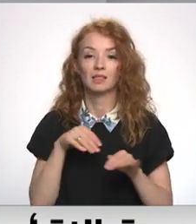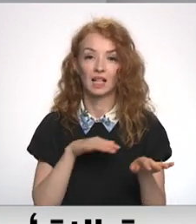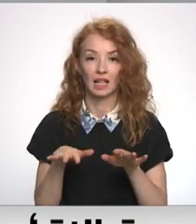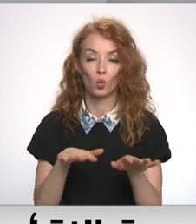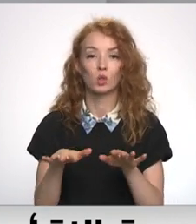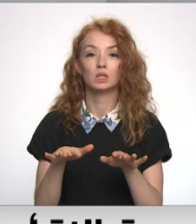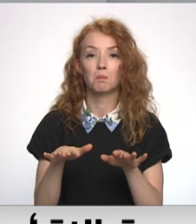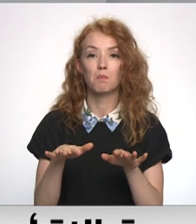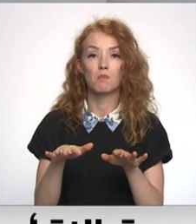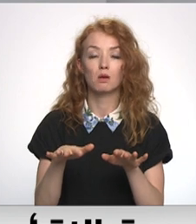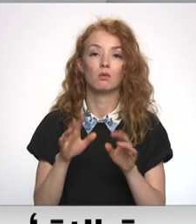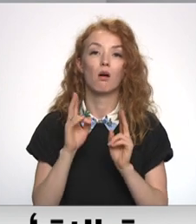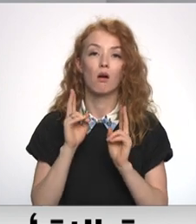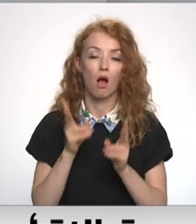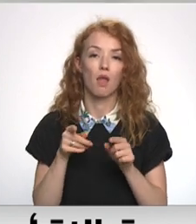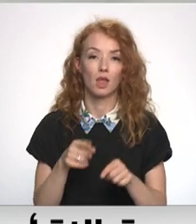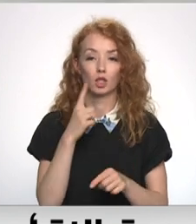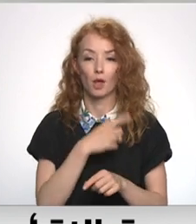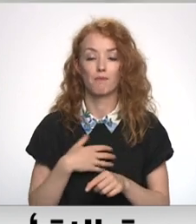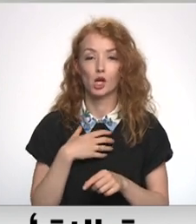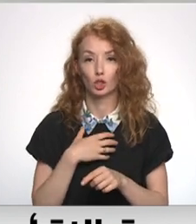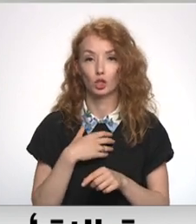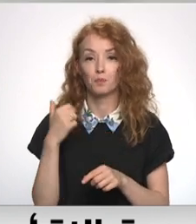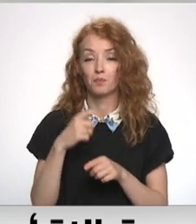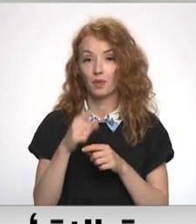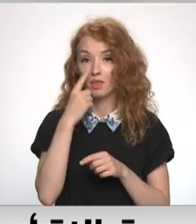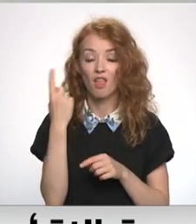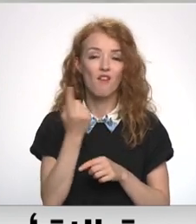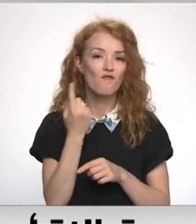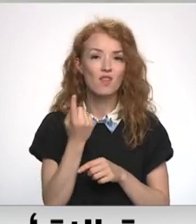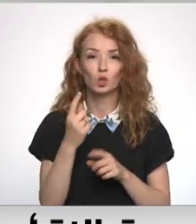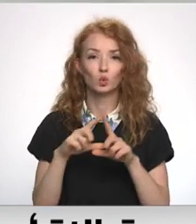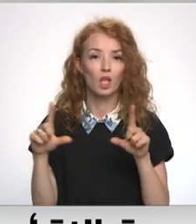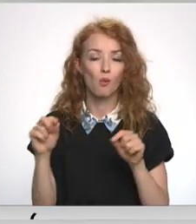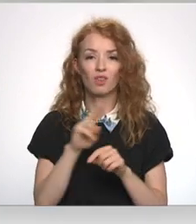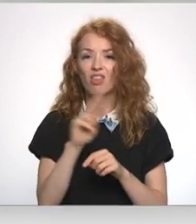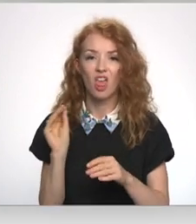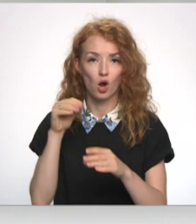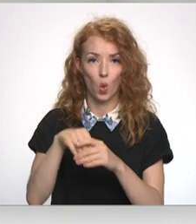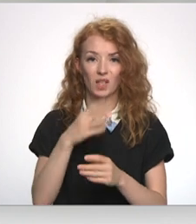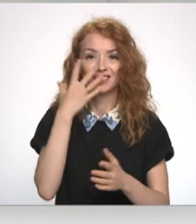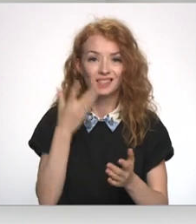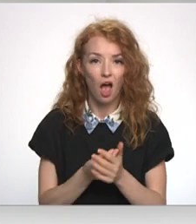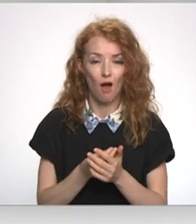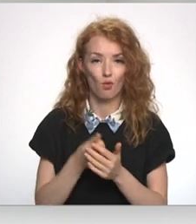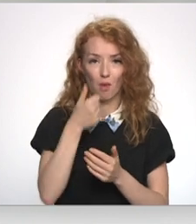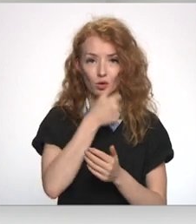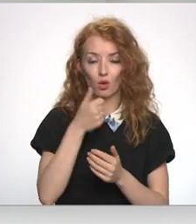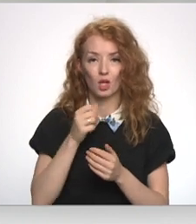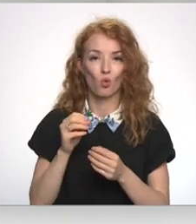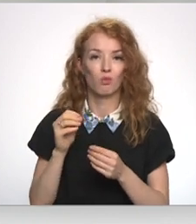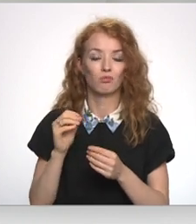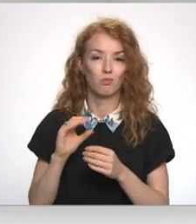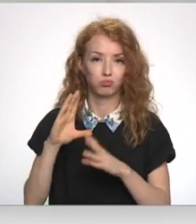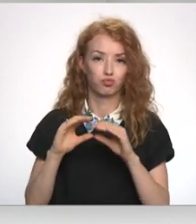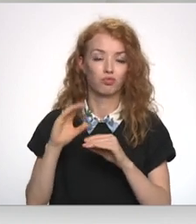rīkosimies, kā tas ir nepieciešams. Neviens uzņēmums neieguldīs savu naudu, kurināmās